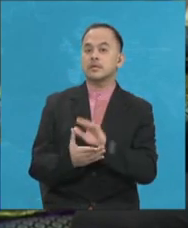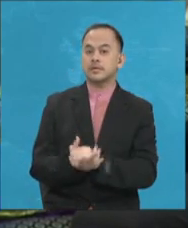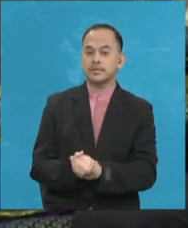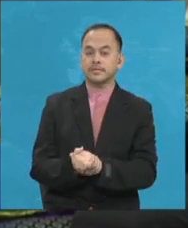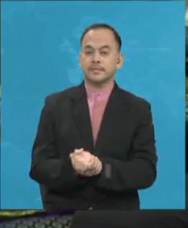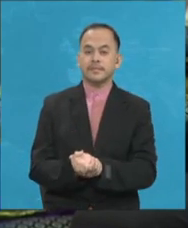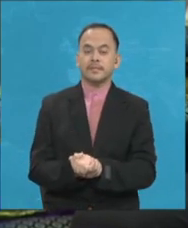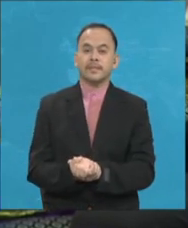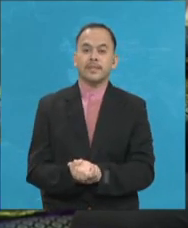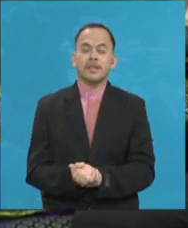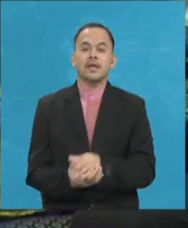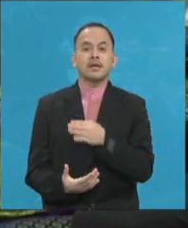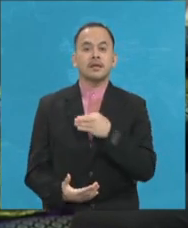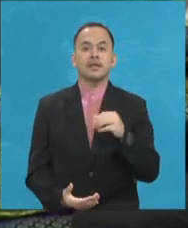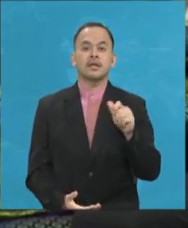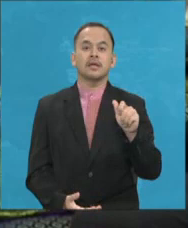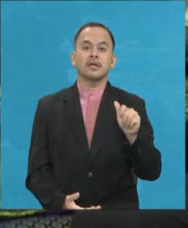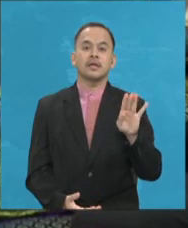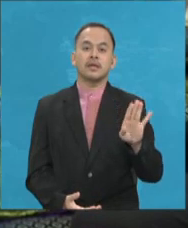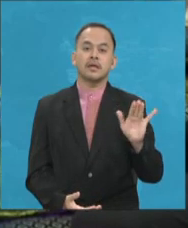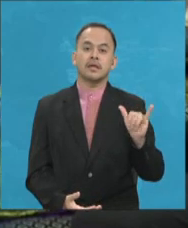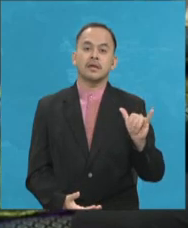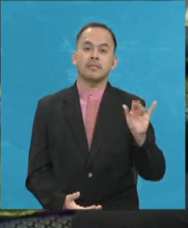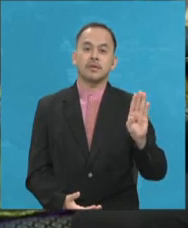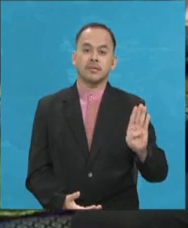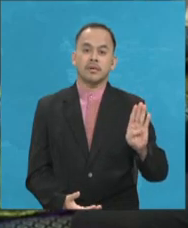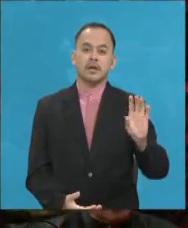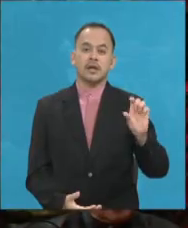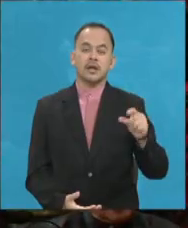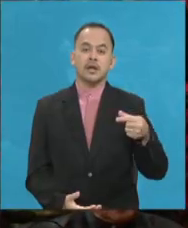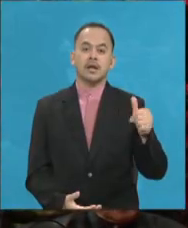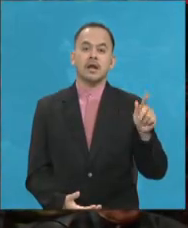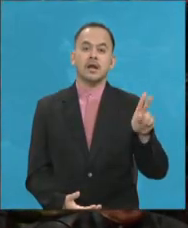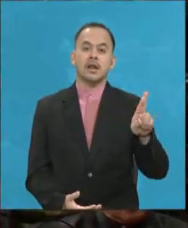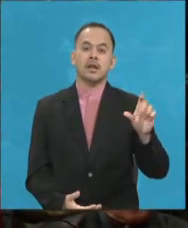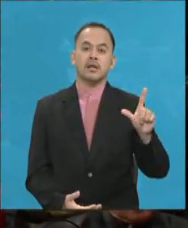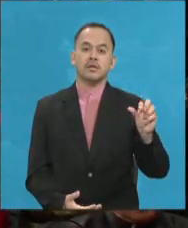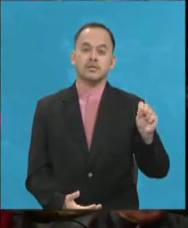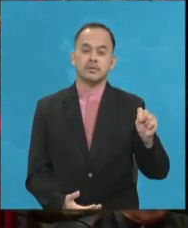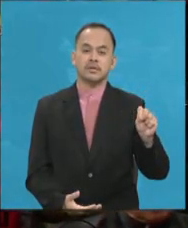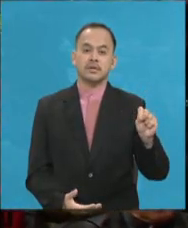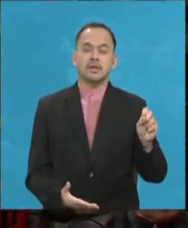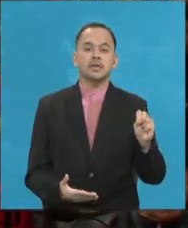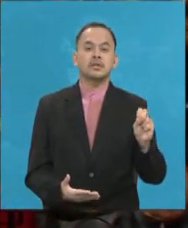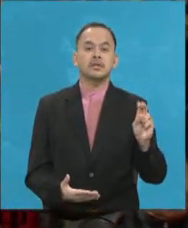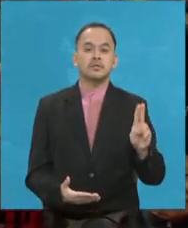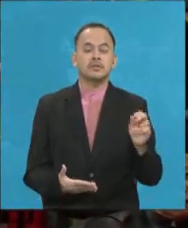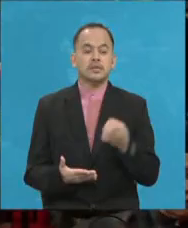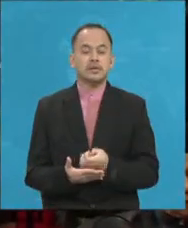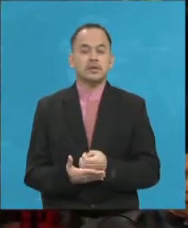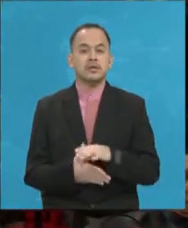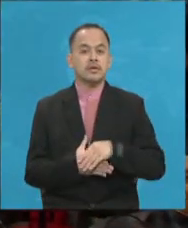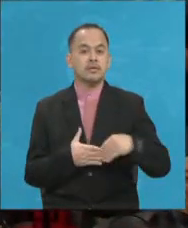Kyuhyun dan yang berformat garlos Garcia dominguez ketiga setiausaha Keuangan